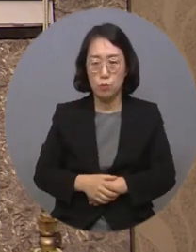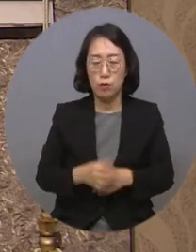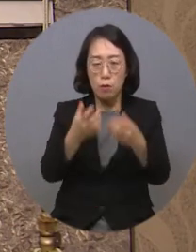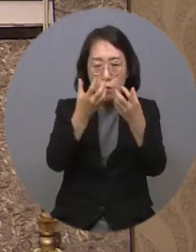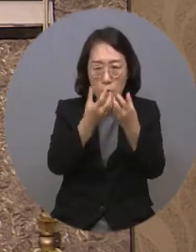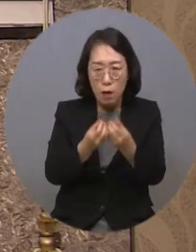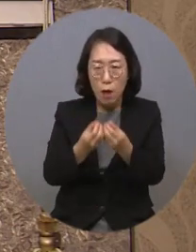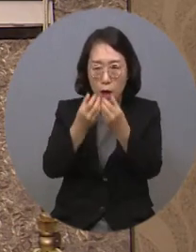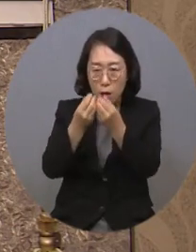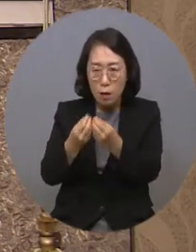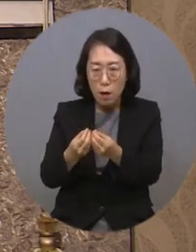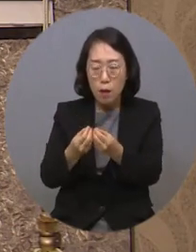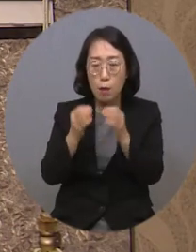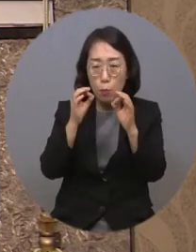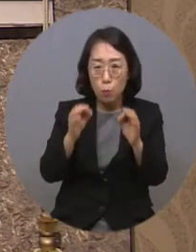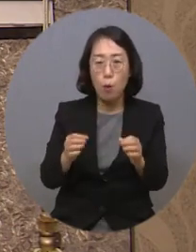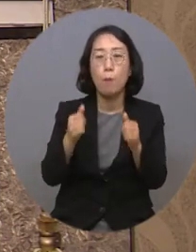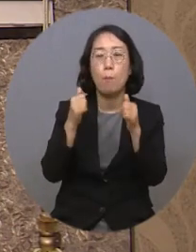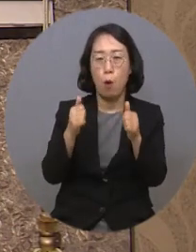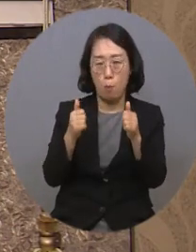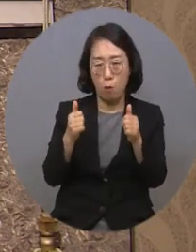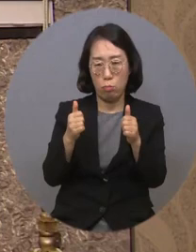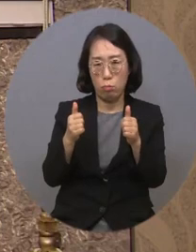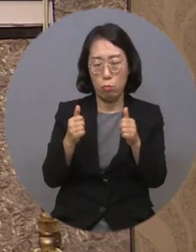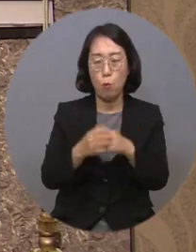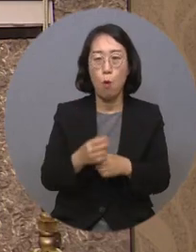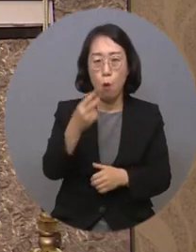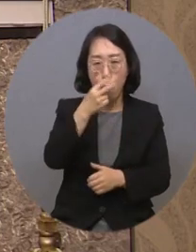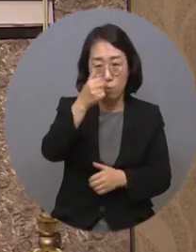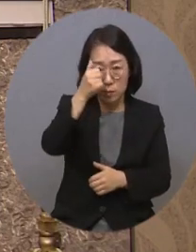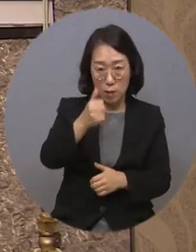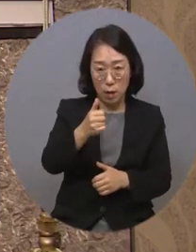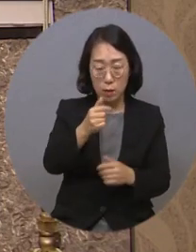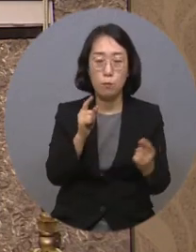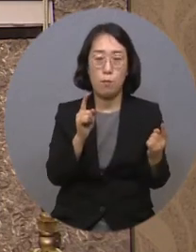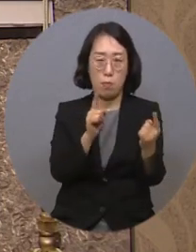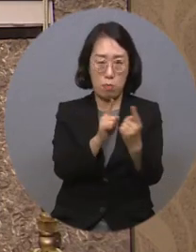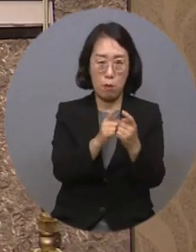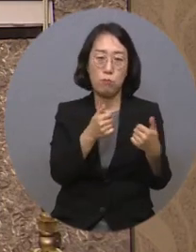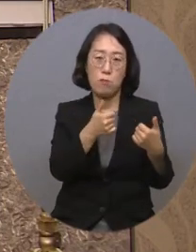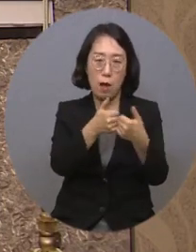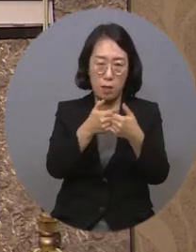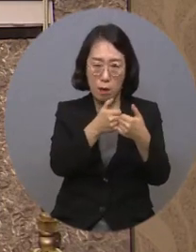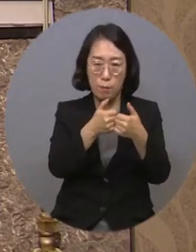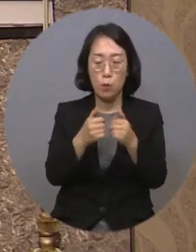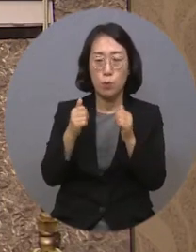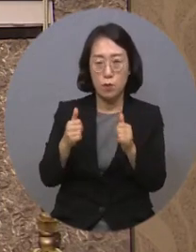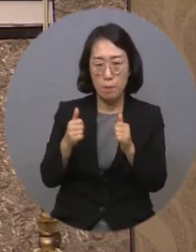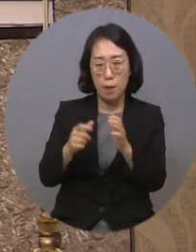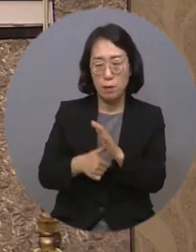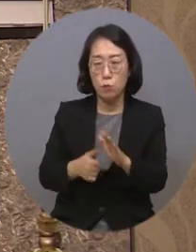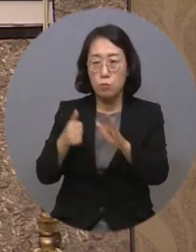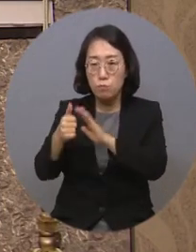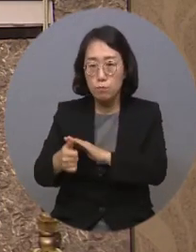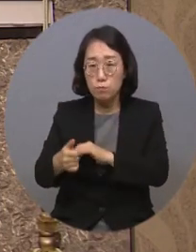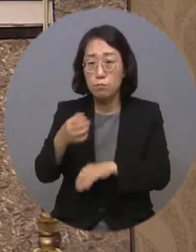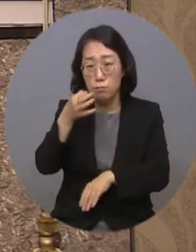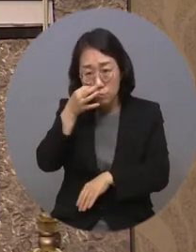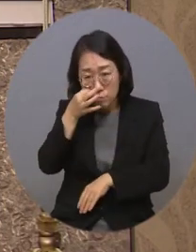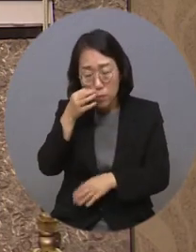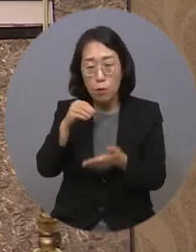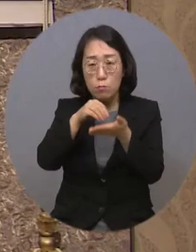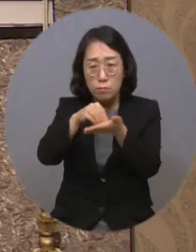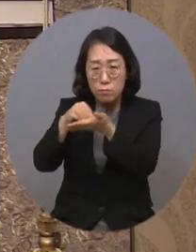사례를 갖고 법원에도 다니고 검사님도 만나러 다니고 네. 뭐 재판도 받으러 다니고 여러 가지 문제들이 이렇게